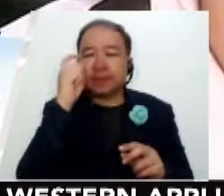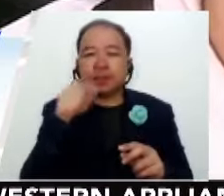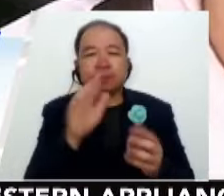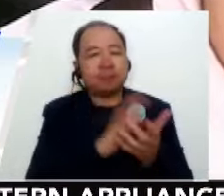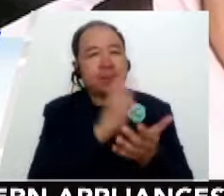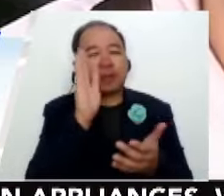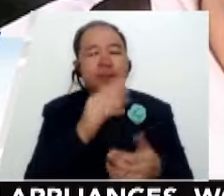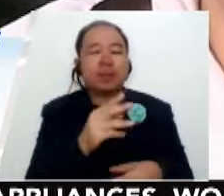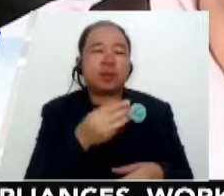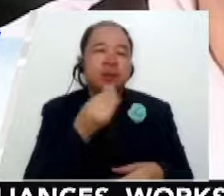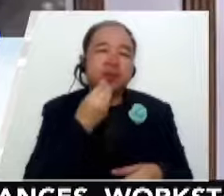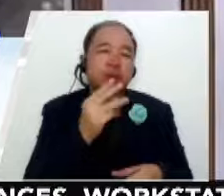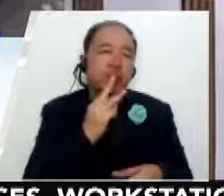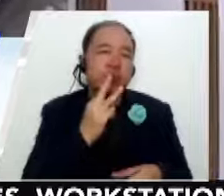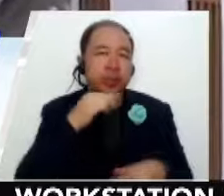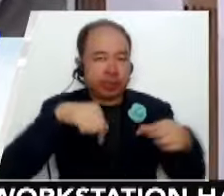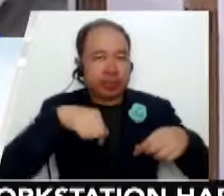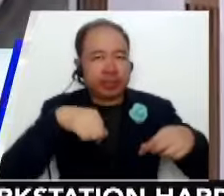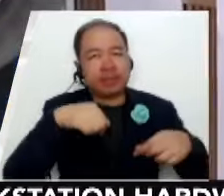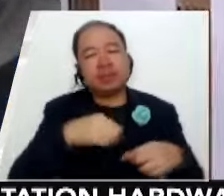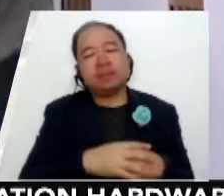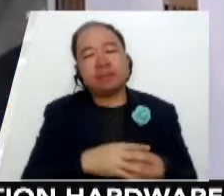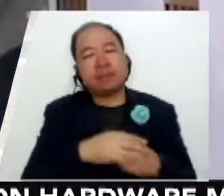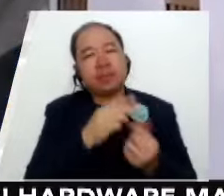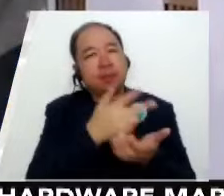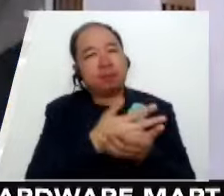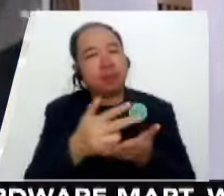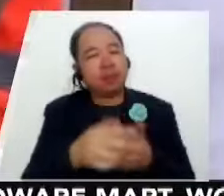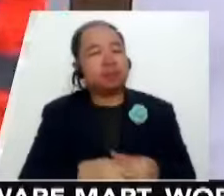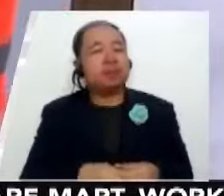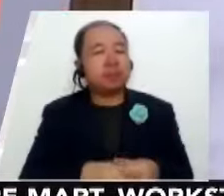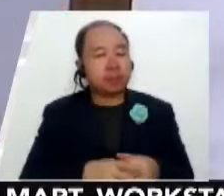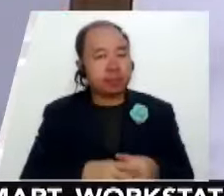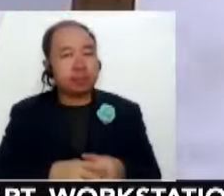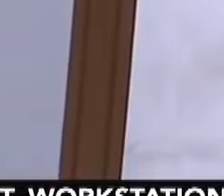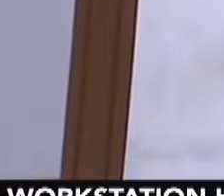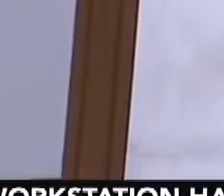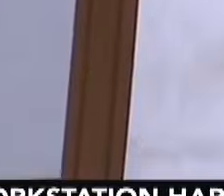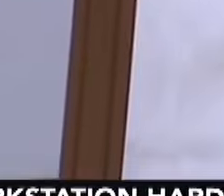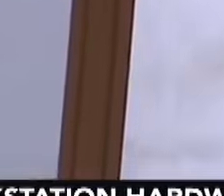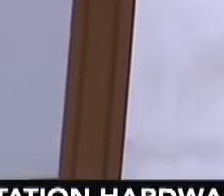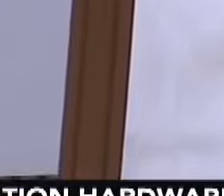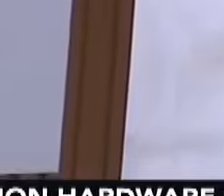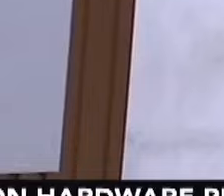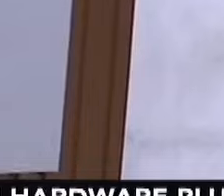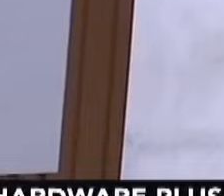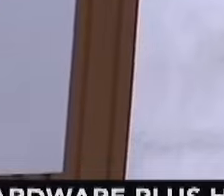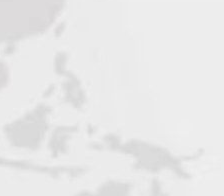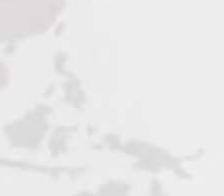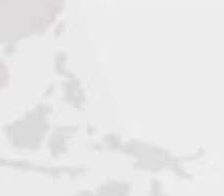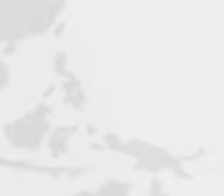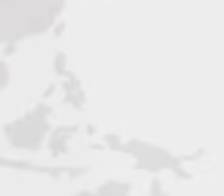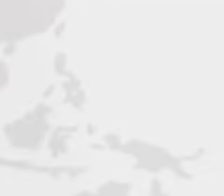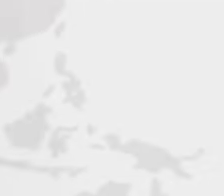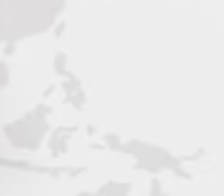sa pier. Para sa GMA Integrated News, Maki Pulido, nakatutok, 24 oras.